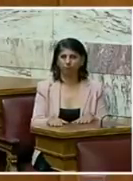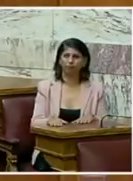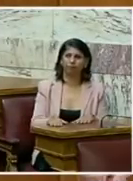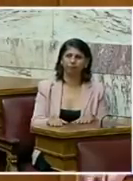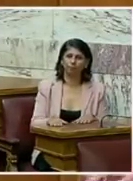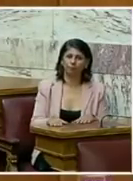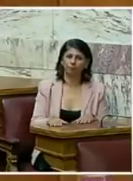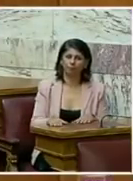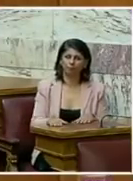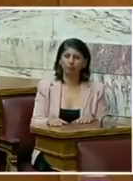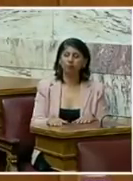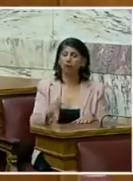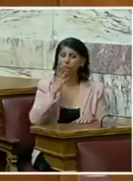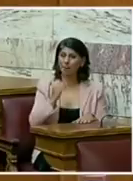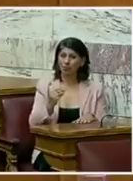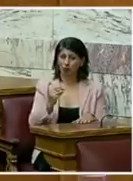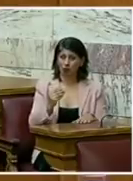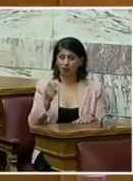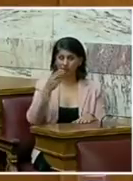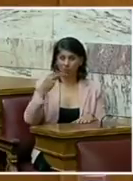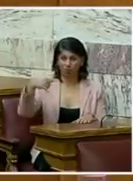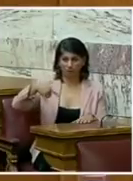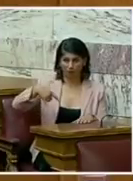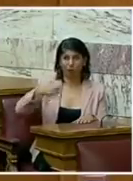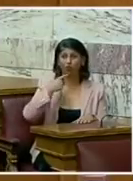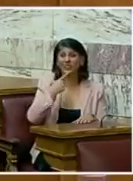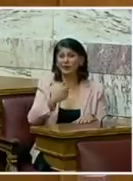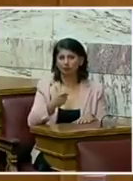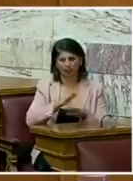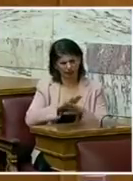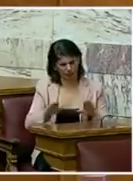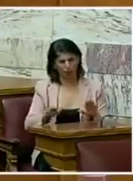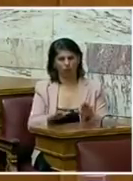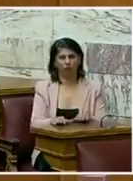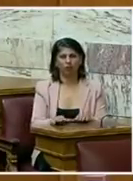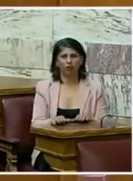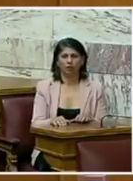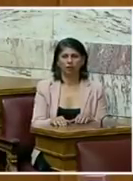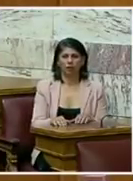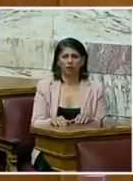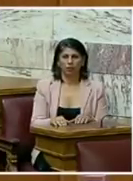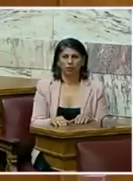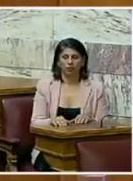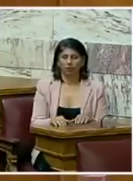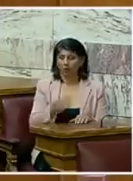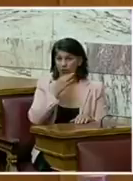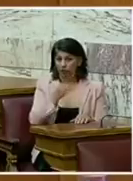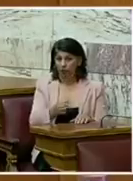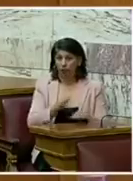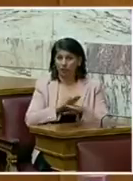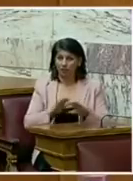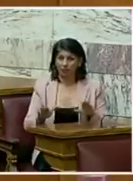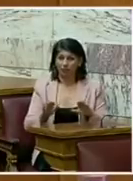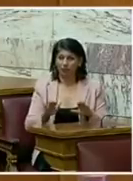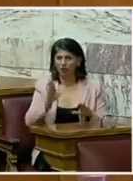Το Πασόκ λοιπόν στην υπόθεση Παπαντονίου, ακούστε να δείτε τι είπε. Και τελειώνω, κύριε Πρόεδρε. Και το λέω για να τελειώσει η πολιτική υποκρισία